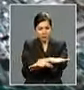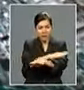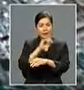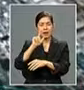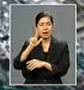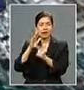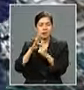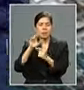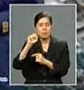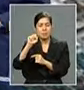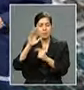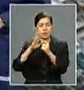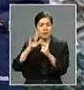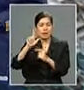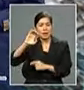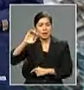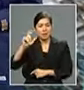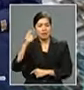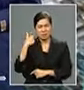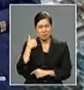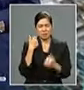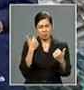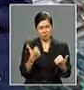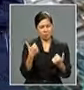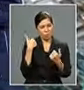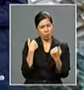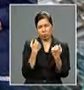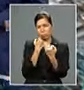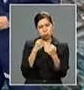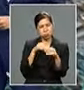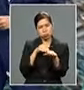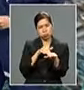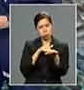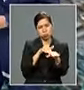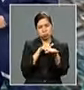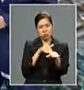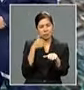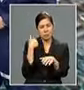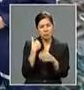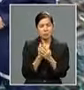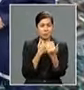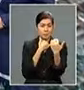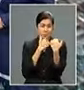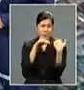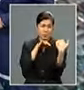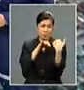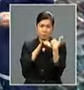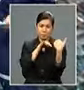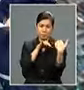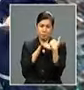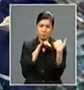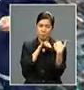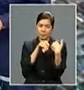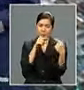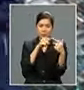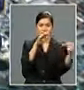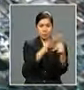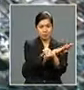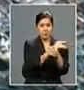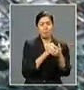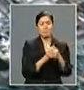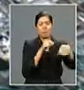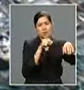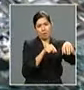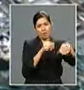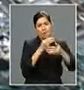ณขณะนี้นะครับก็เป็นไปตามคาดหมายครับว่ามีความหนาแน่นสูงนะครับทั้งขาเข้าขาออกนะครับของเสรีไทยนะครับเพราะว่านิด้าตั้งอยู่ตรงนั้นเลยพล